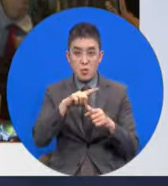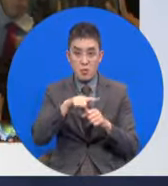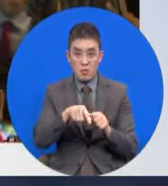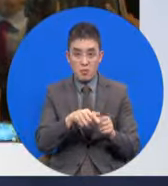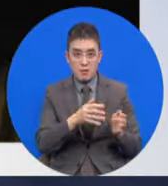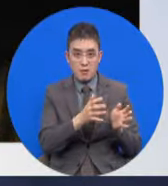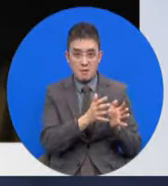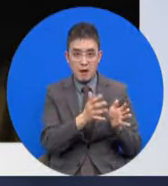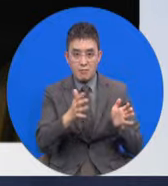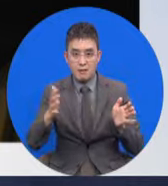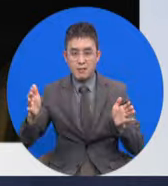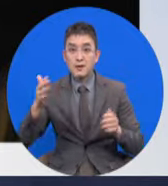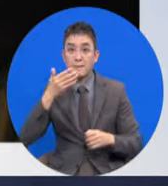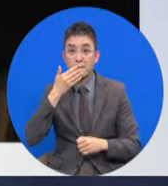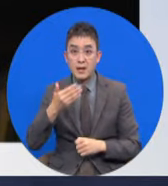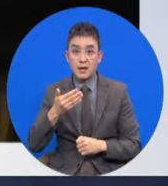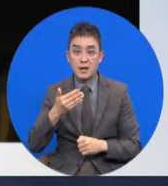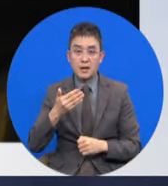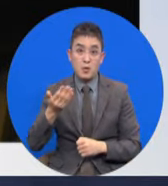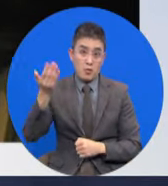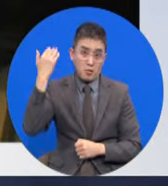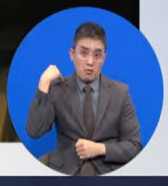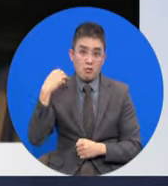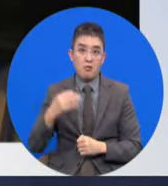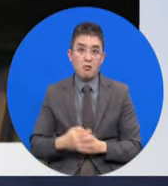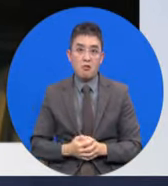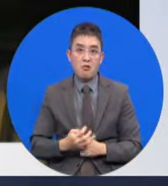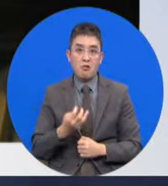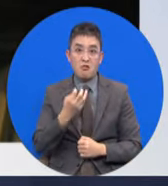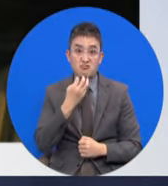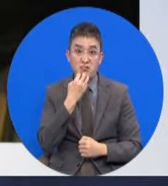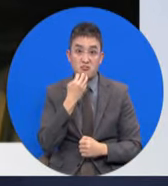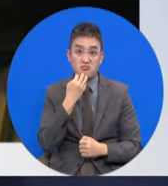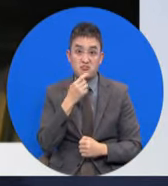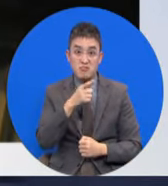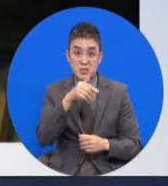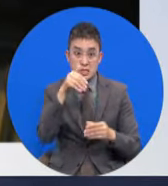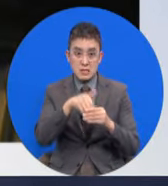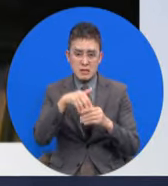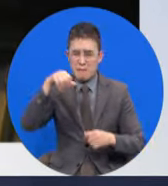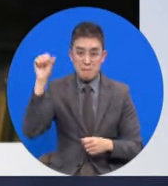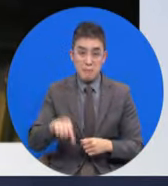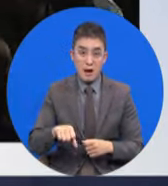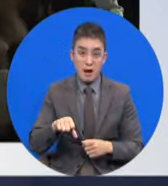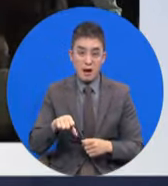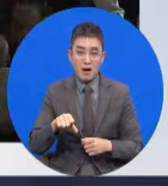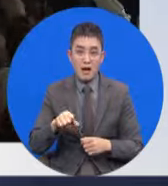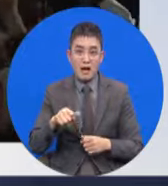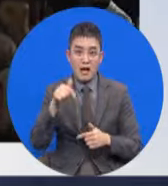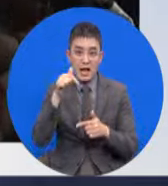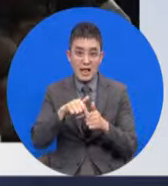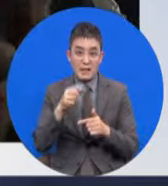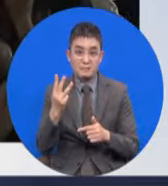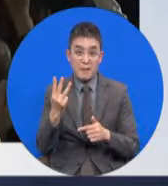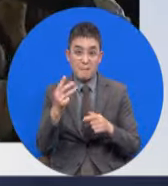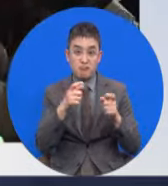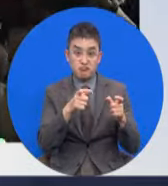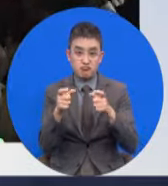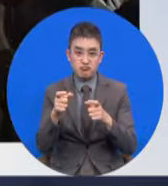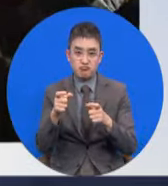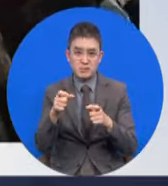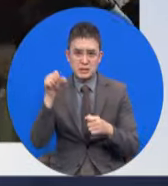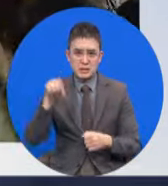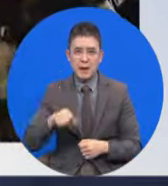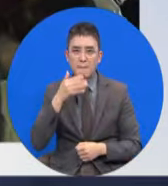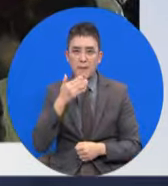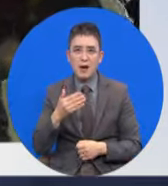그런 체감을 하고 있습니다. 그래서 이제 뭐 과거 서울 뭐 완패에 뭐 강남 3구에서도 어느 선거를 질 수도 있다는 이야기에서 이제 다른 이야기가 좀